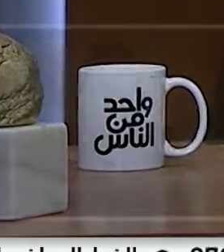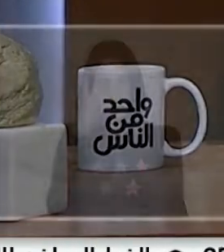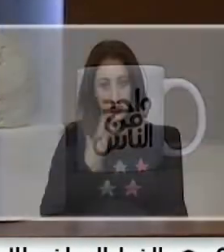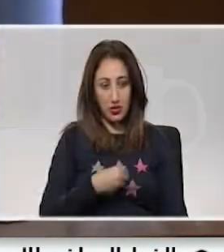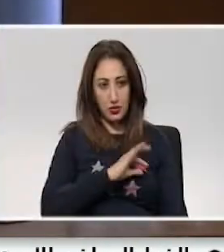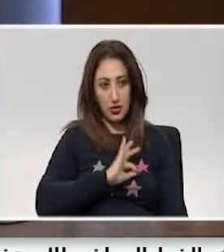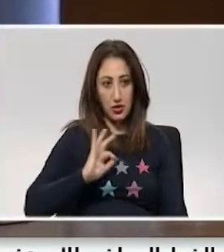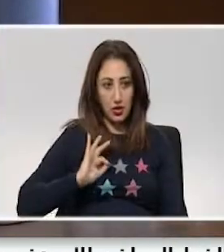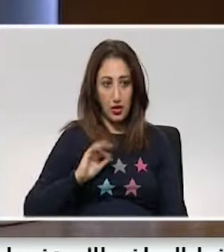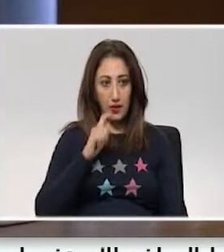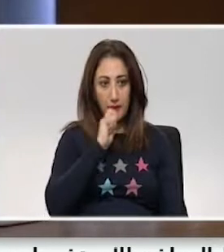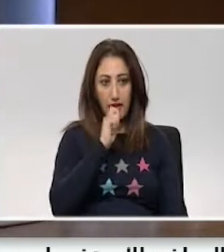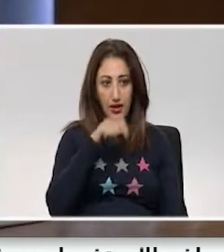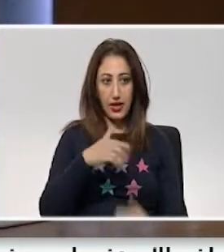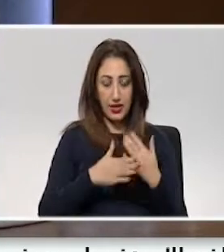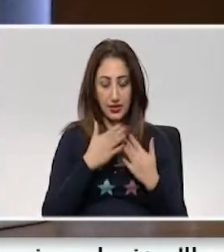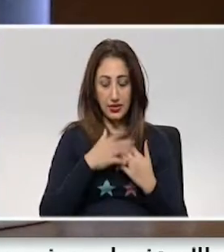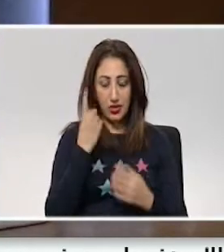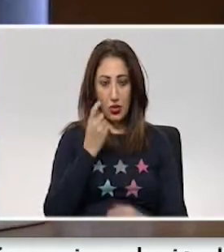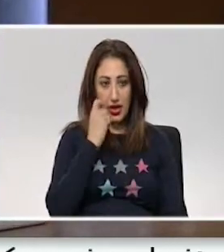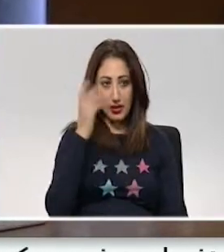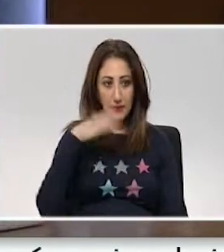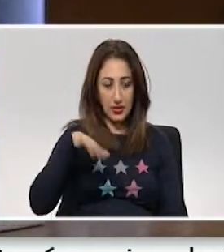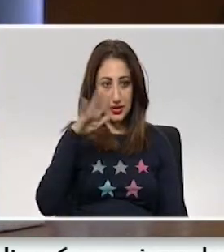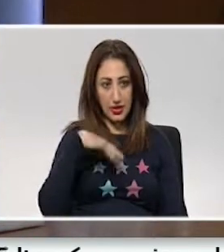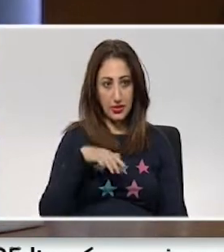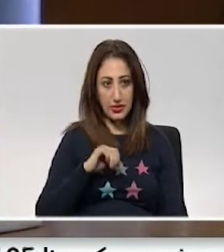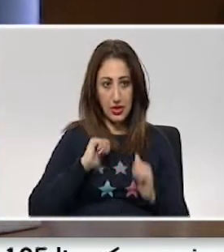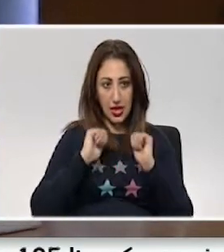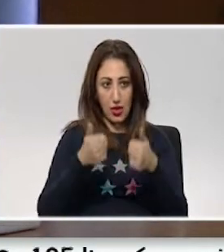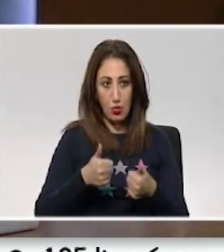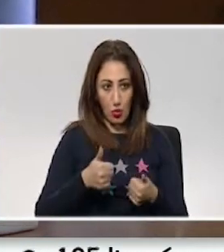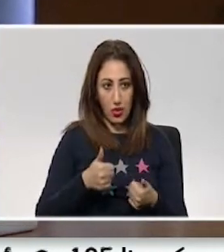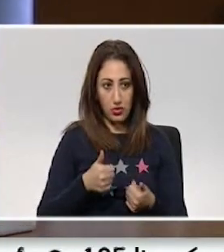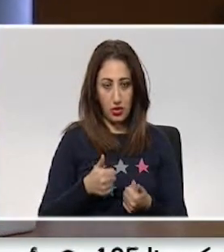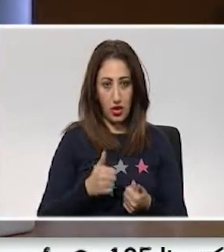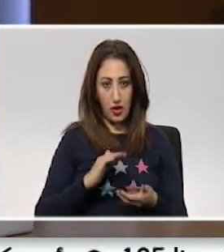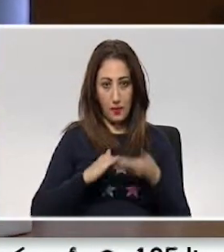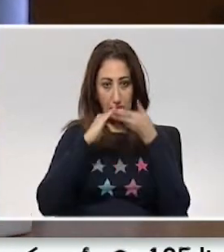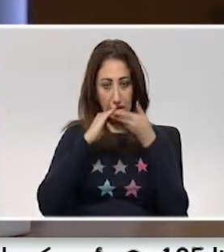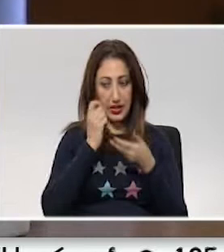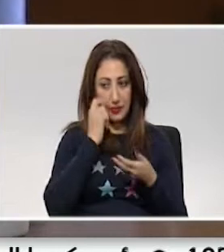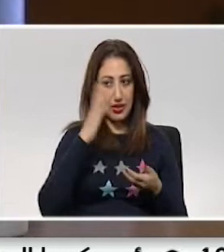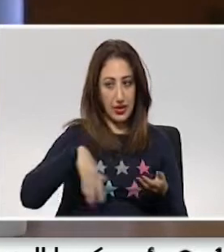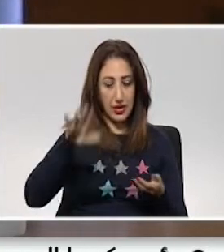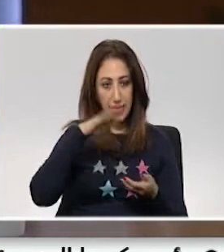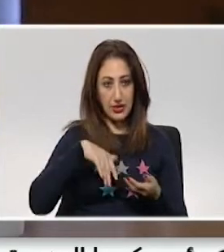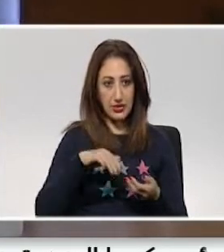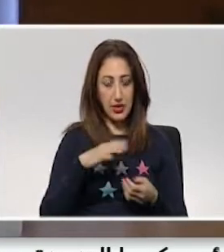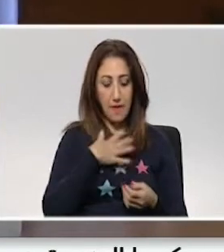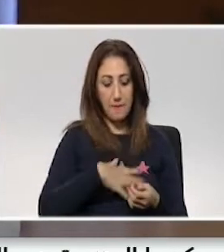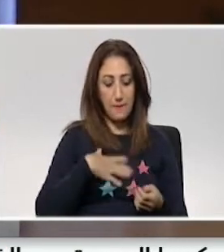اهلا بحضراتكم وحلقه جديده واحد من الناس. يعني ايه مبادره؟ يعني فكره بتخدم الناس، يعني مشاعر